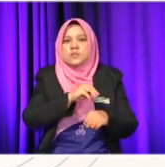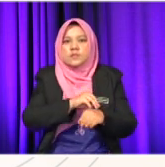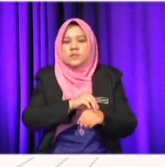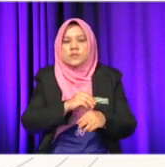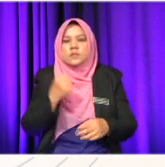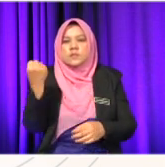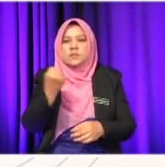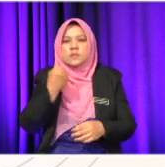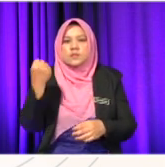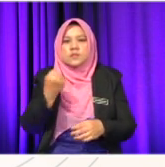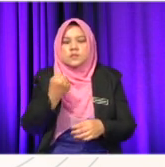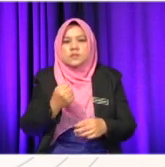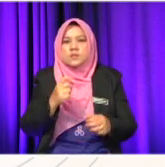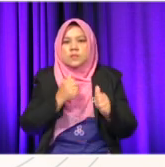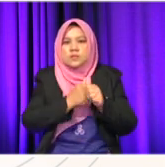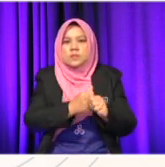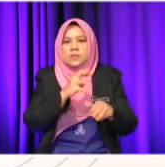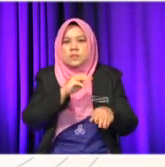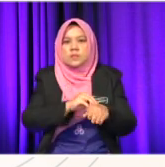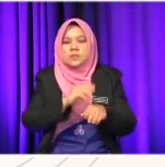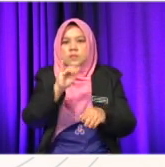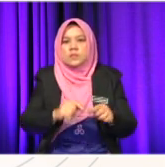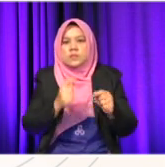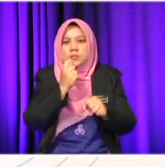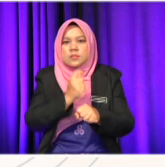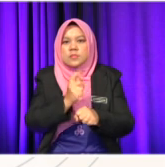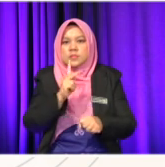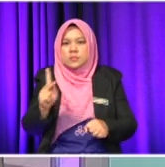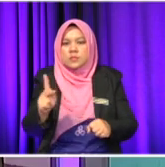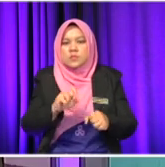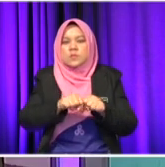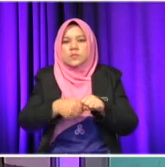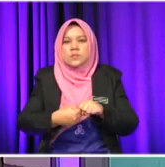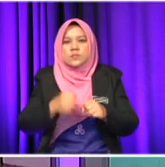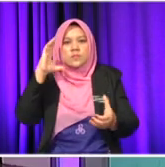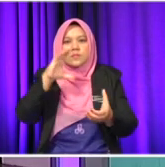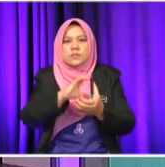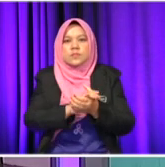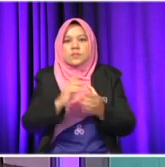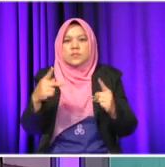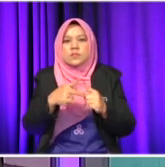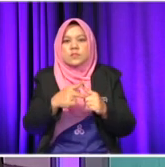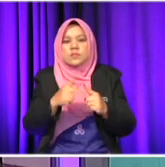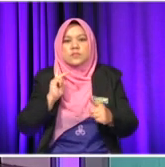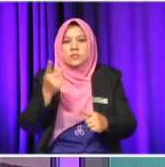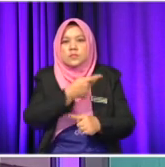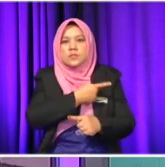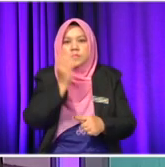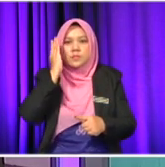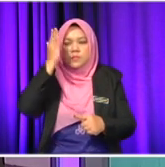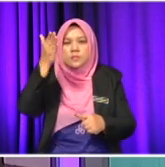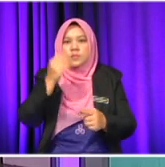sentiasa menempati tempo masa yang telah ditetapkan supaya kepercayaan orang kepada kita akan